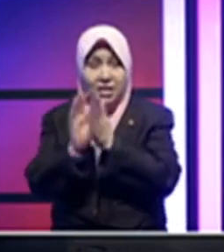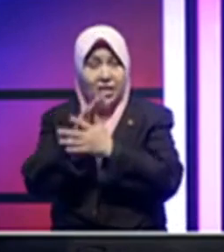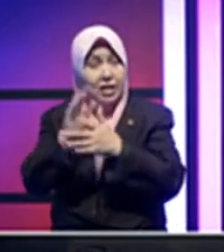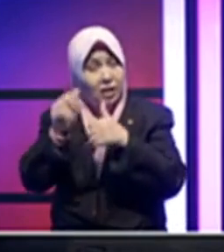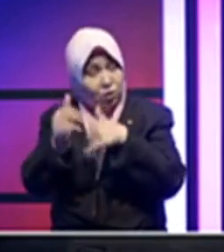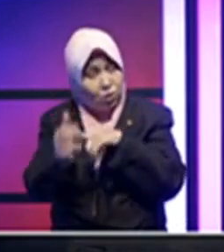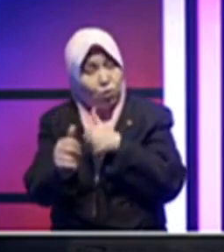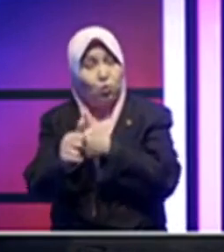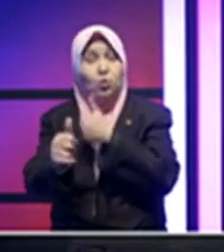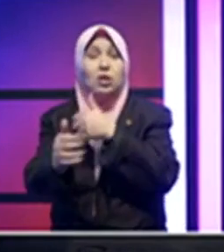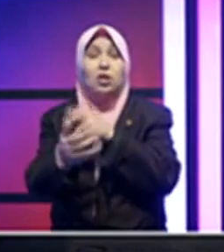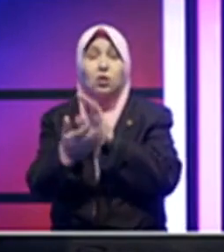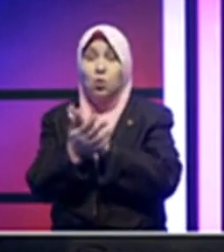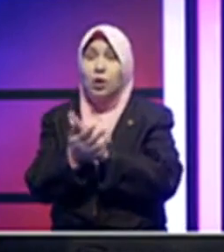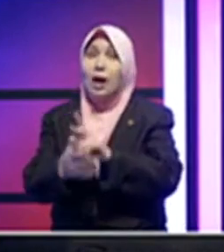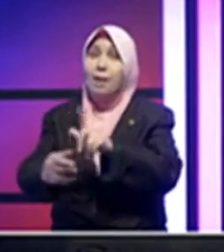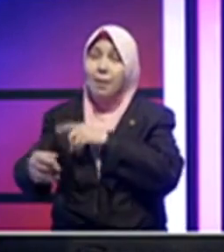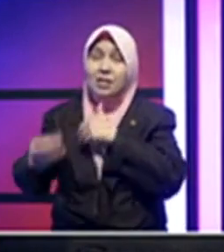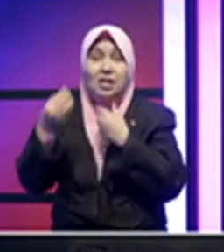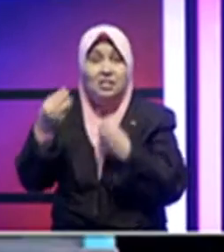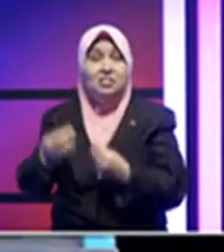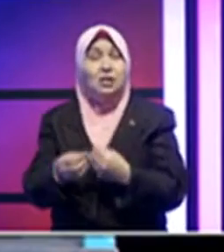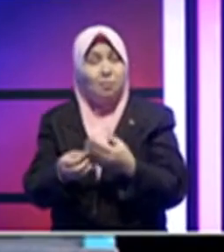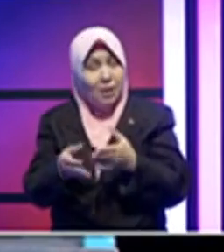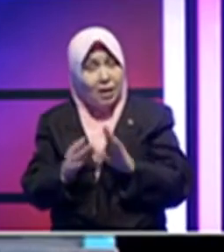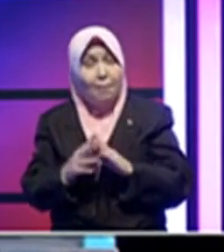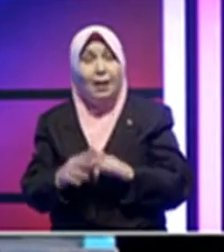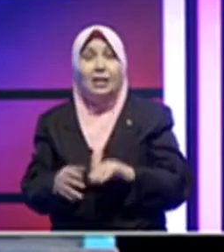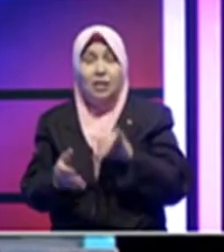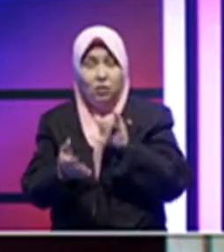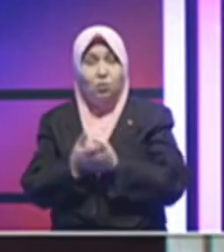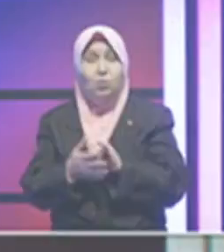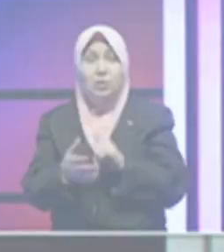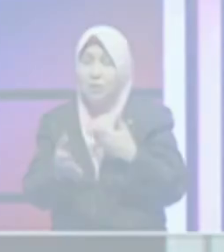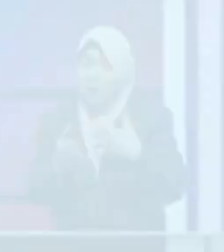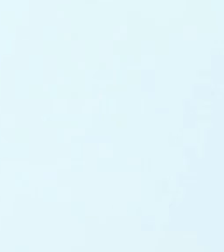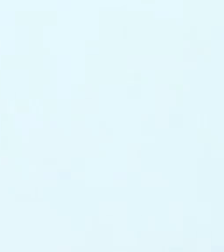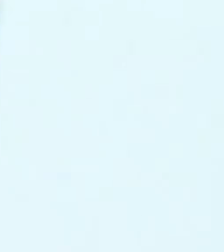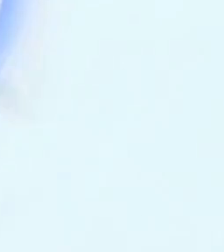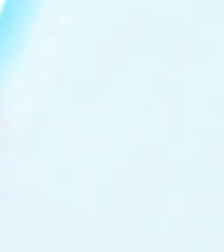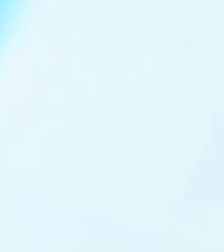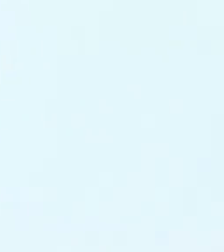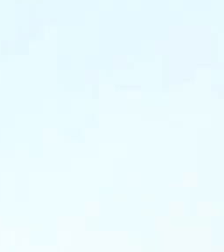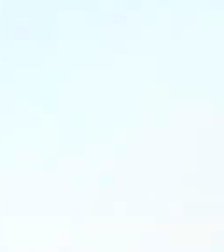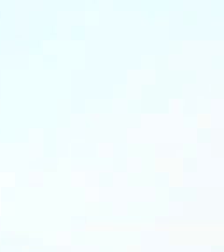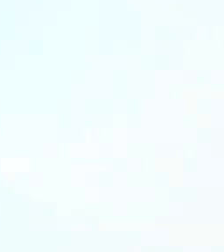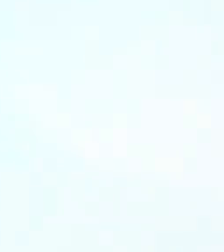hari ini, Ustaz. Panjang sikit, betul. Panjang, betul. Tiba-tiba pendek, Ustaz, pun tak sesuai juga, ya.